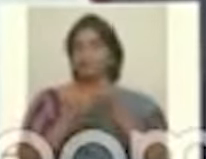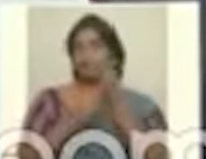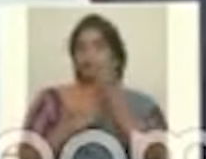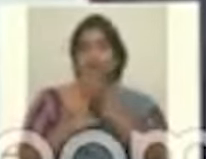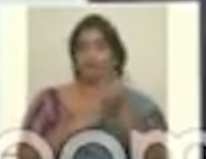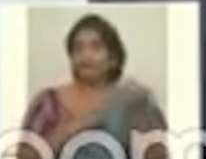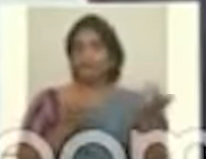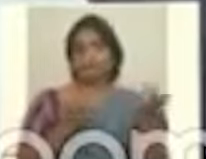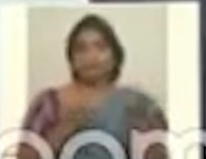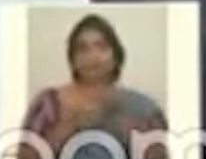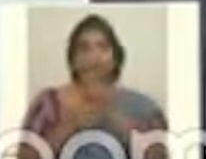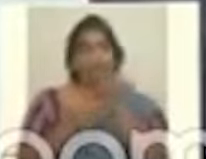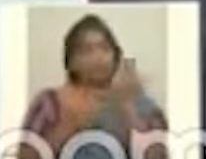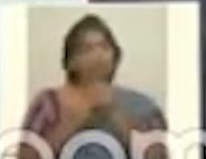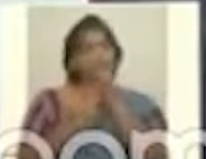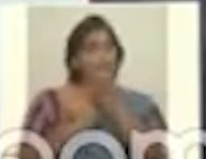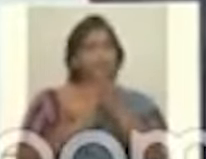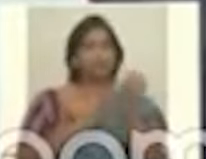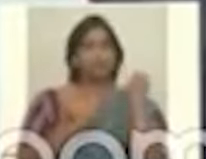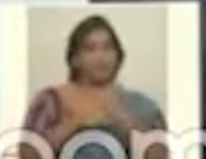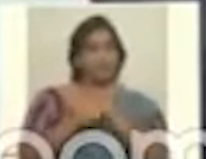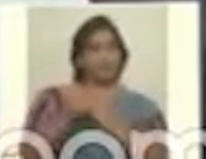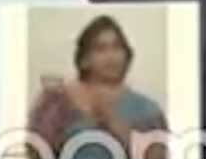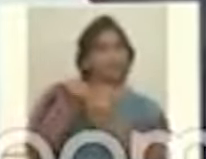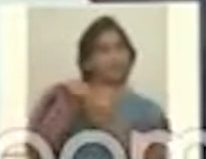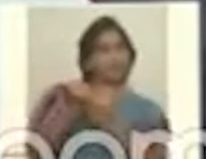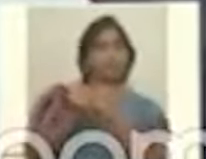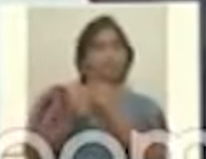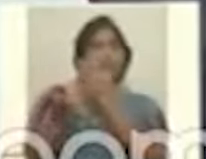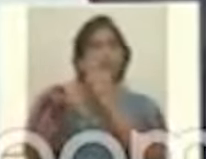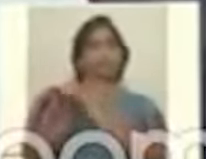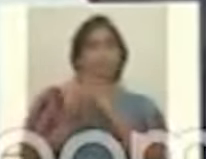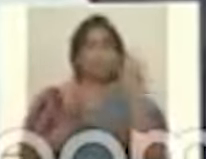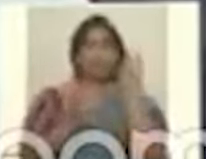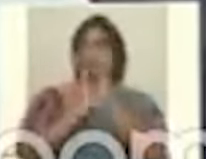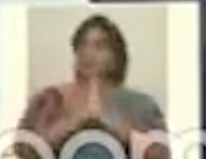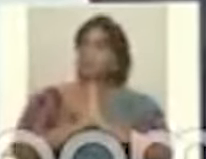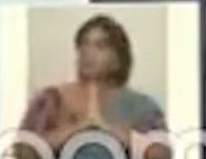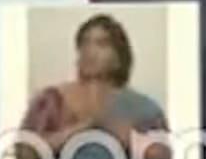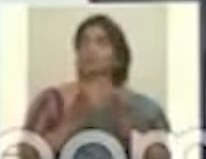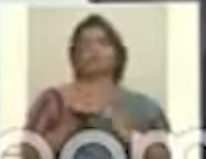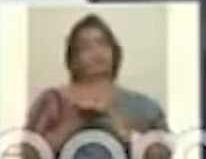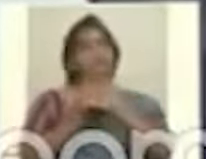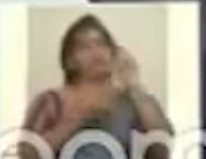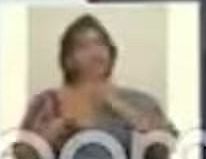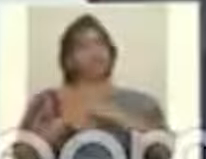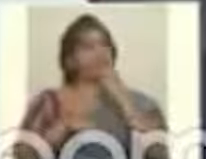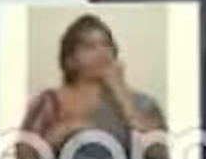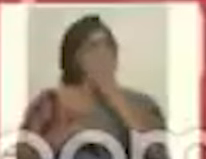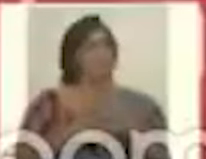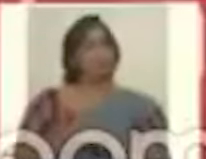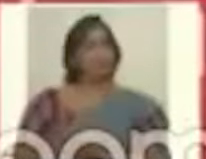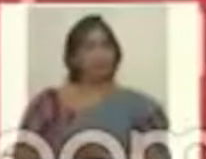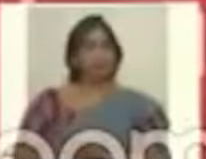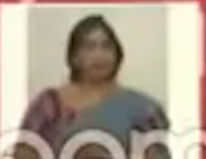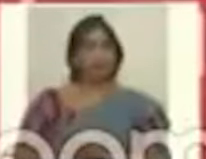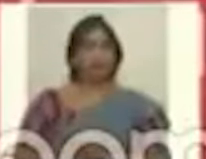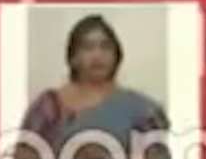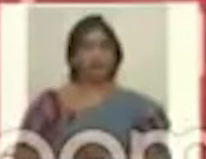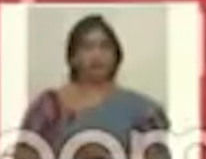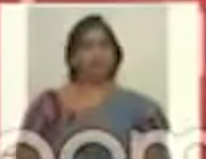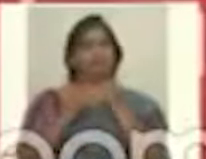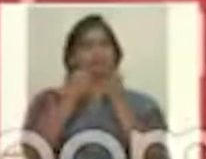නැද්ද? හැකියාවක් තියනවාද රජය මැදිහත් වෙලා හරි ඔවුන්ට මේ හජ් වන්දනාව සඳහා අවස්ථාව ලබා දීමට?